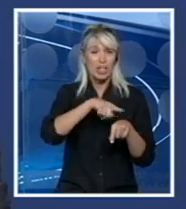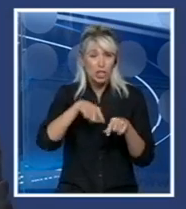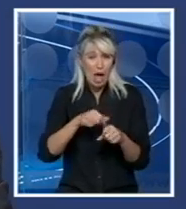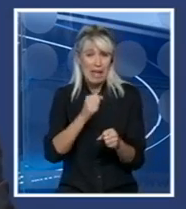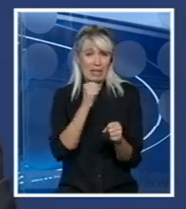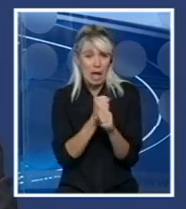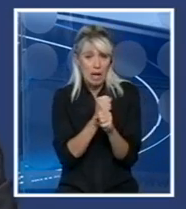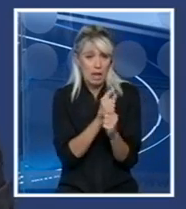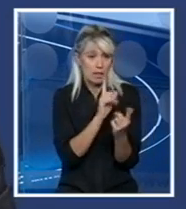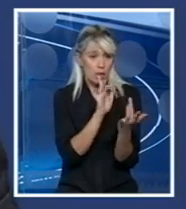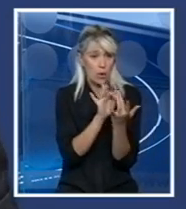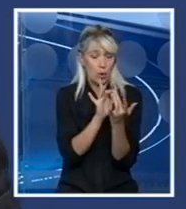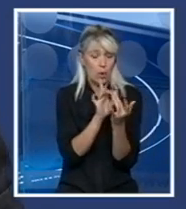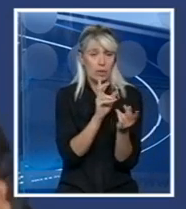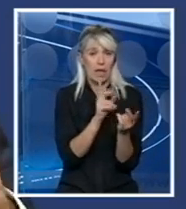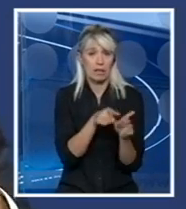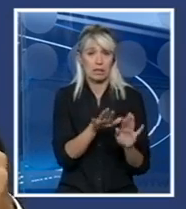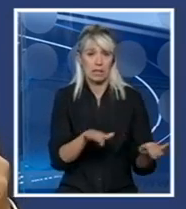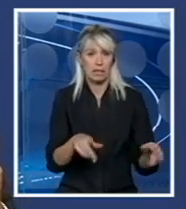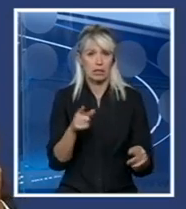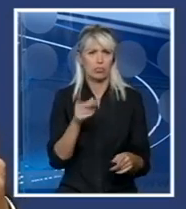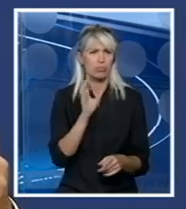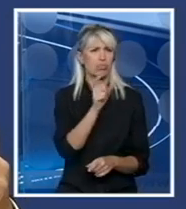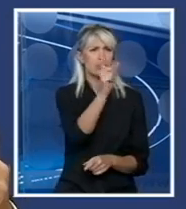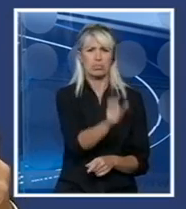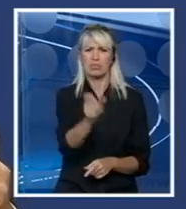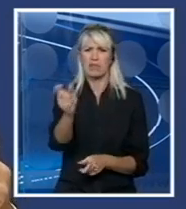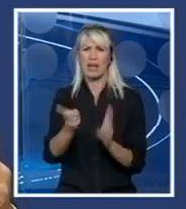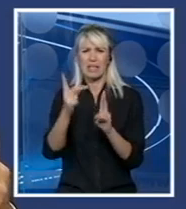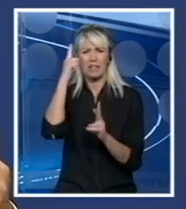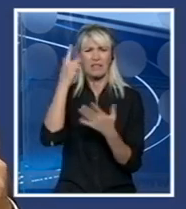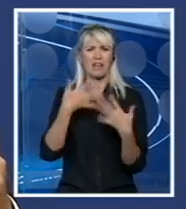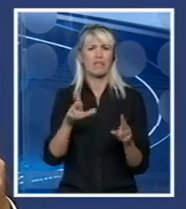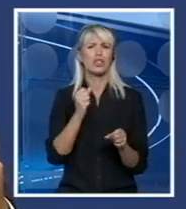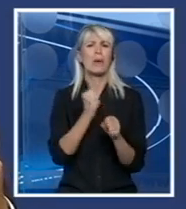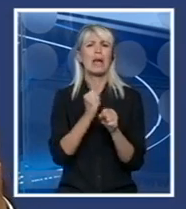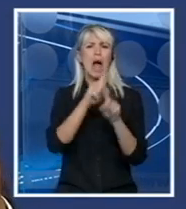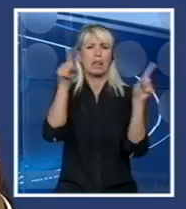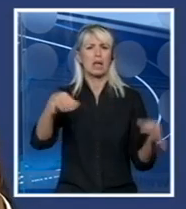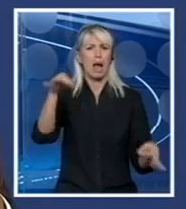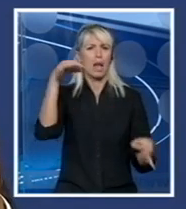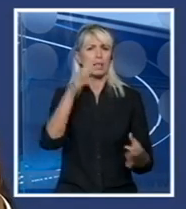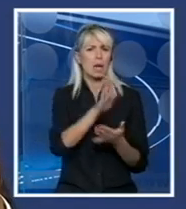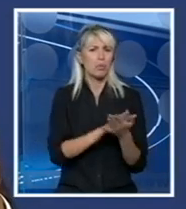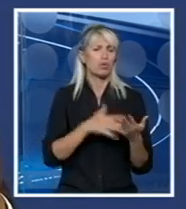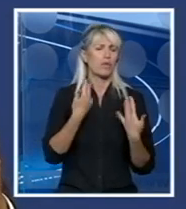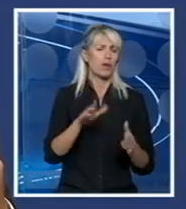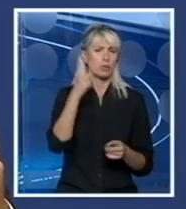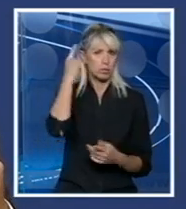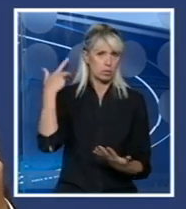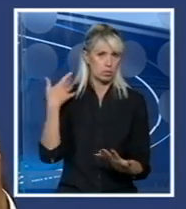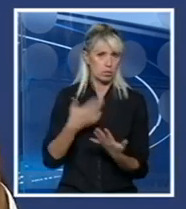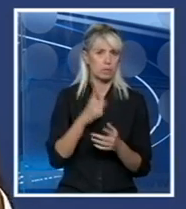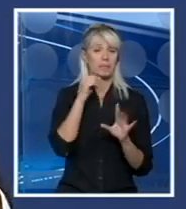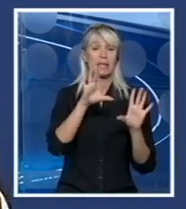svaki nastavnik. Svaki godine dobija rešenje, radnu listu koja je ispunjena upravo na taj način. Sledeća struktura je priprema za nastavu, ona je 10